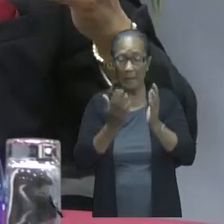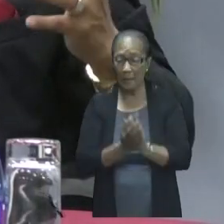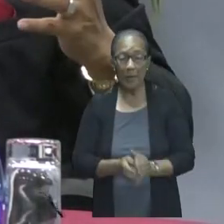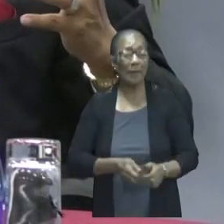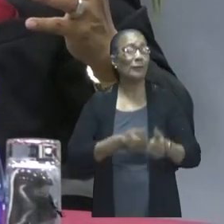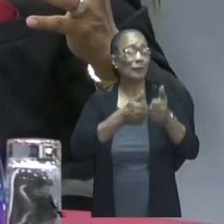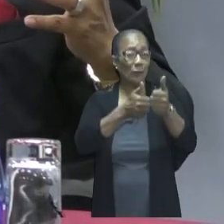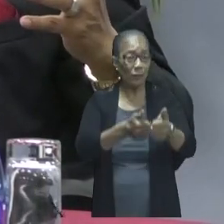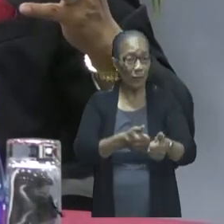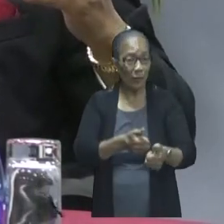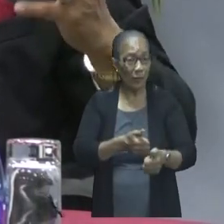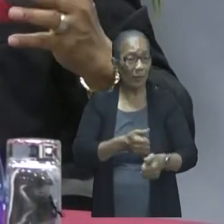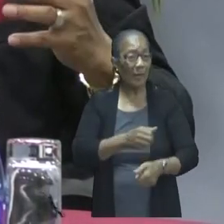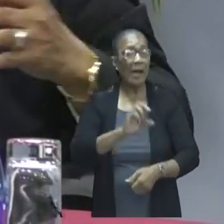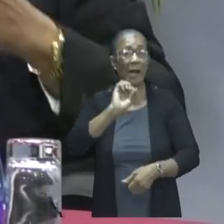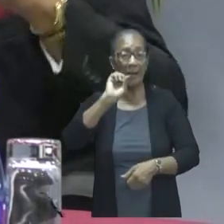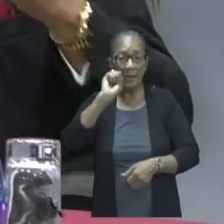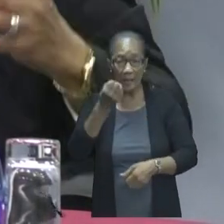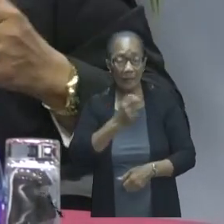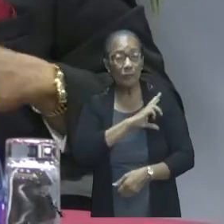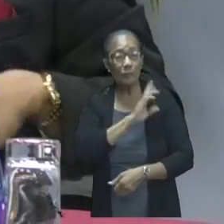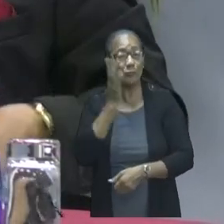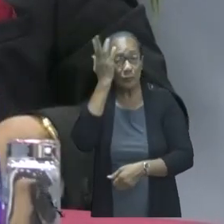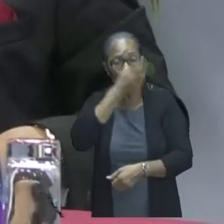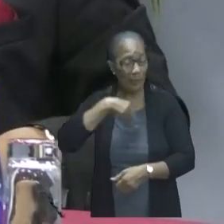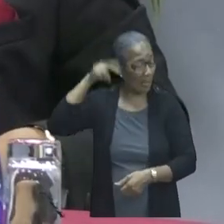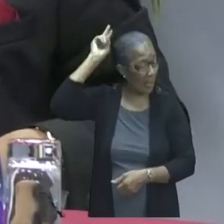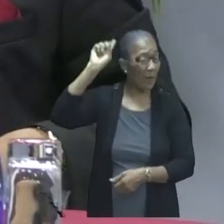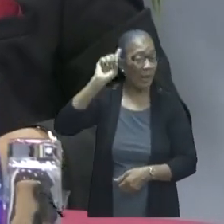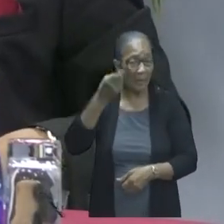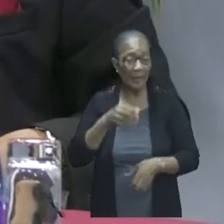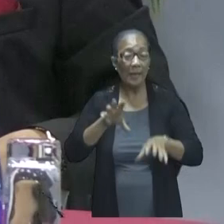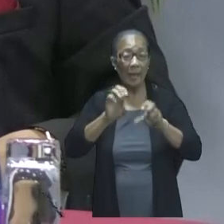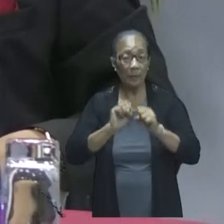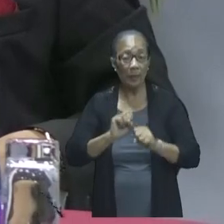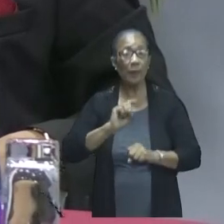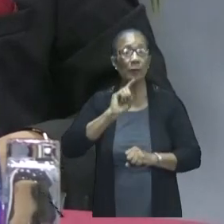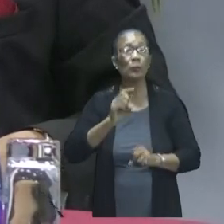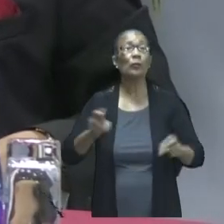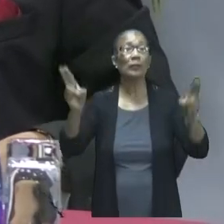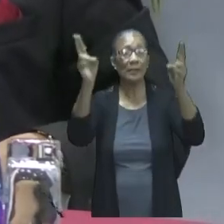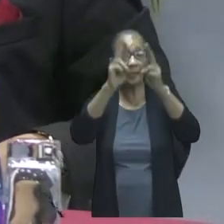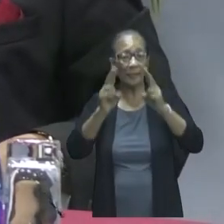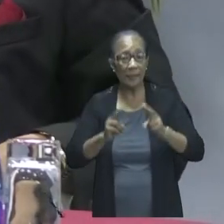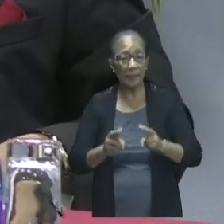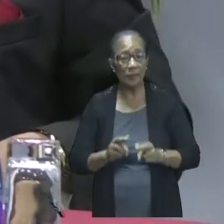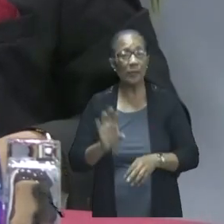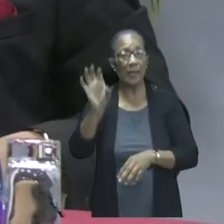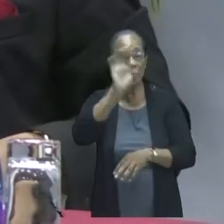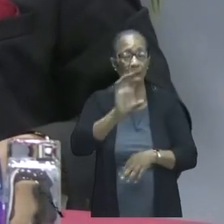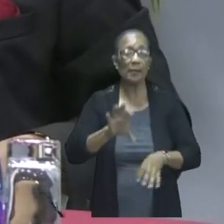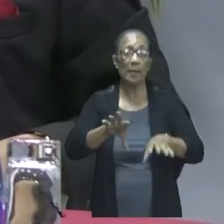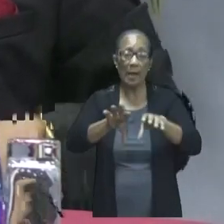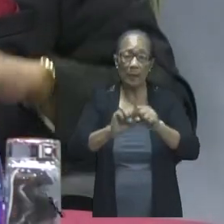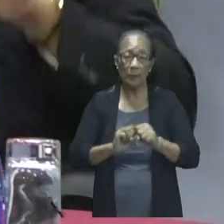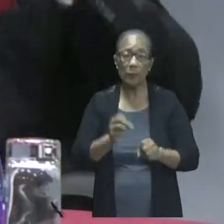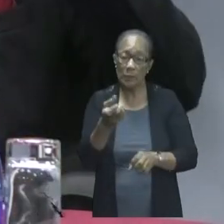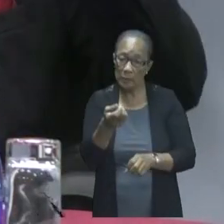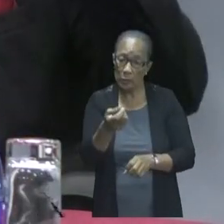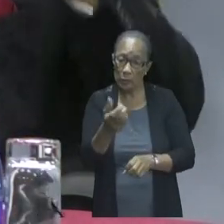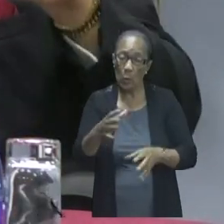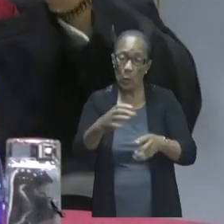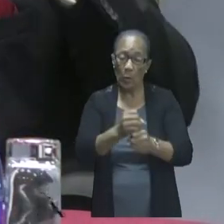kunnen we slaan dat alleen aanpakken nee je moet het internationaal en regionaal ga aanpakken zodat of financiële middelen krijgen om